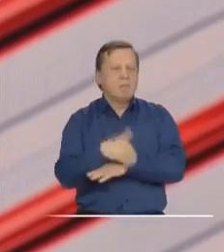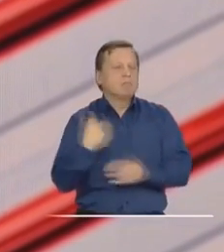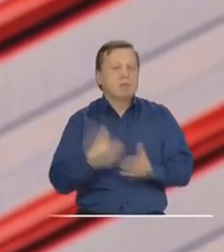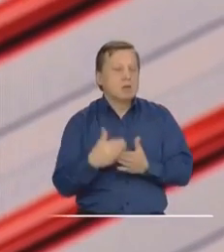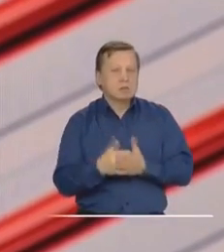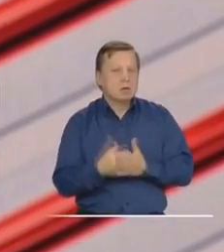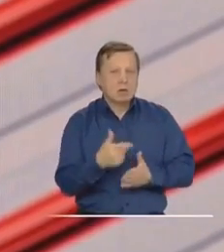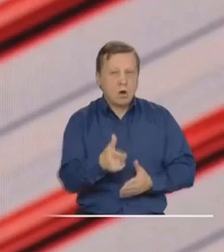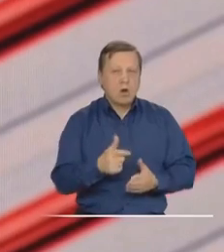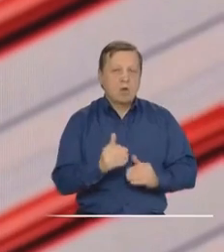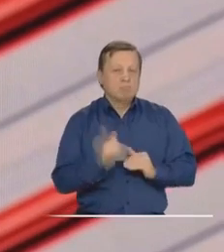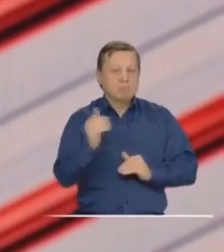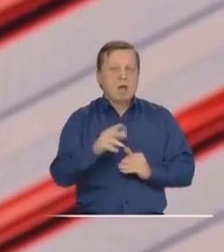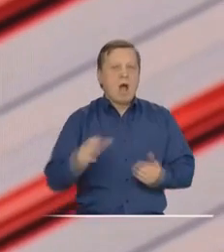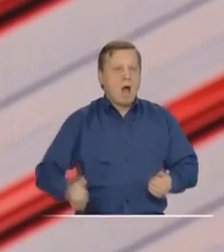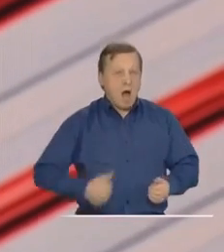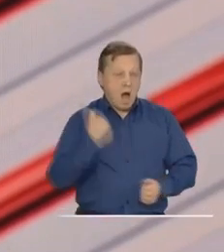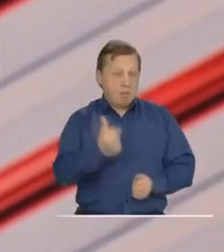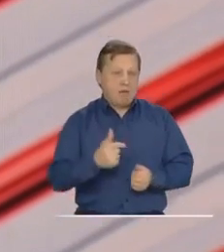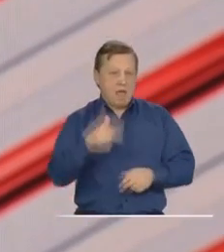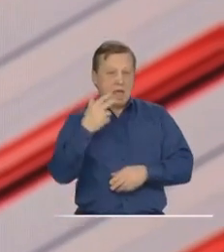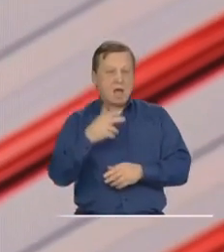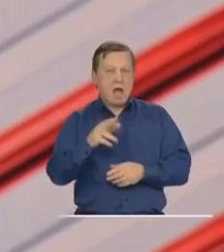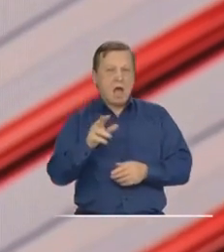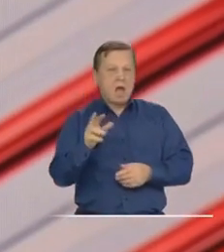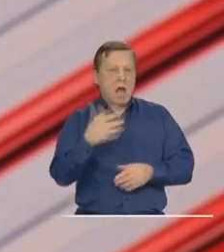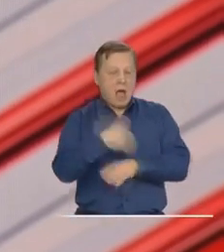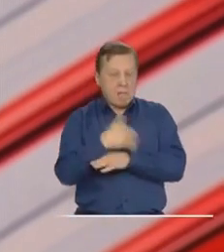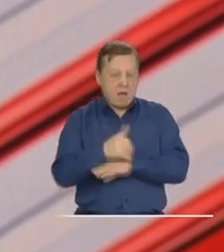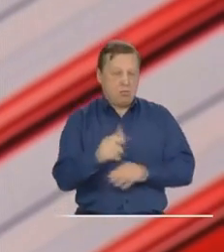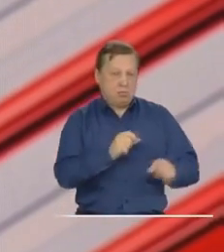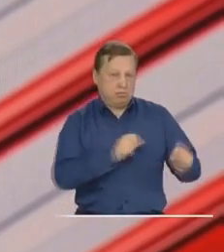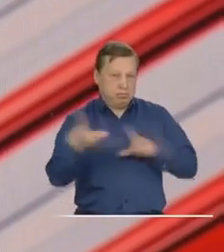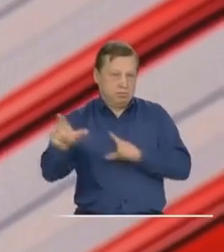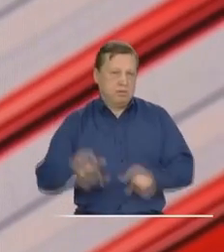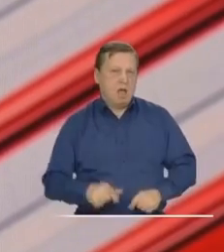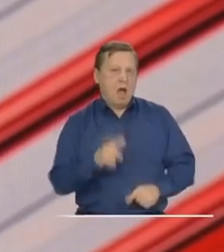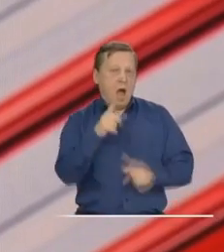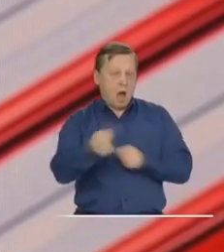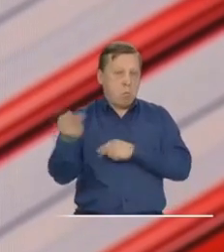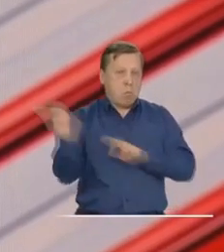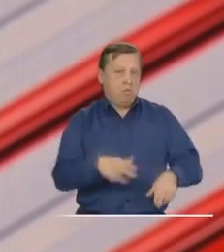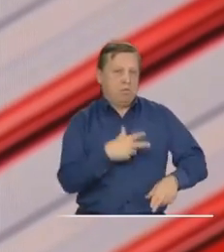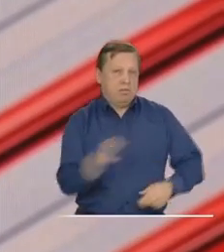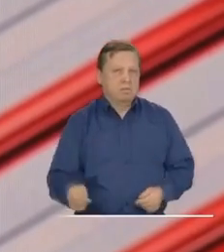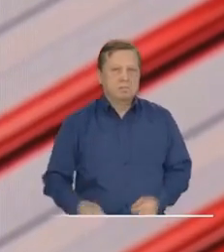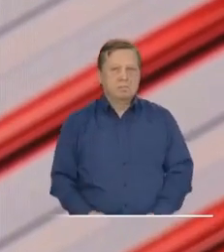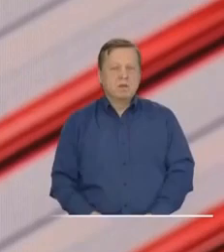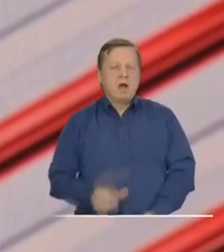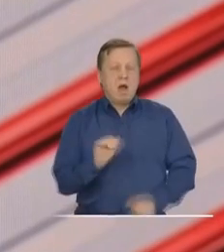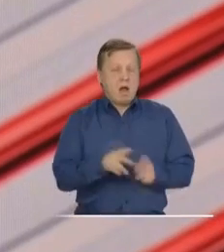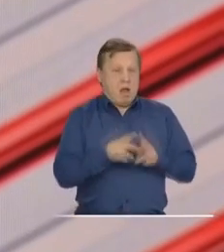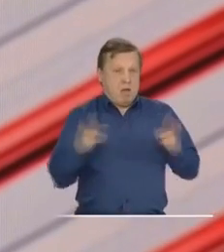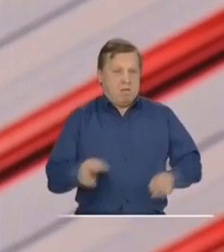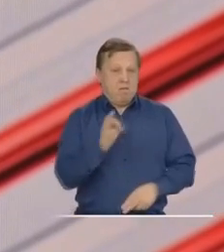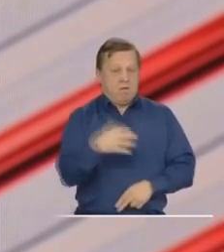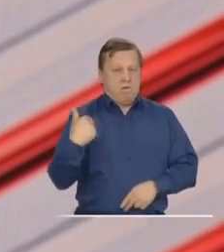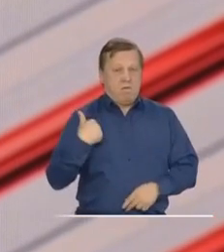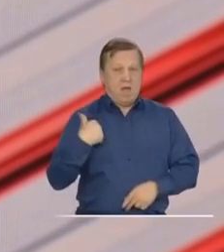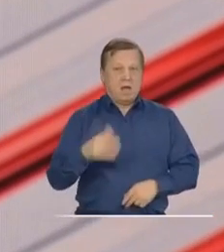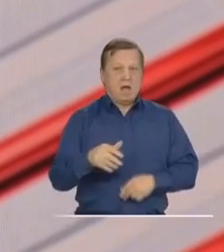podnieść świat wysokość świadczenia nie została zaatakowana i do tego nie ma powrotu choć podczas pana kadencji wiek emerytalny